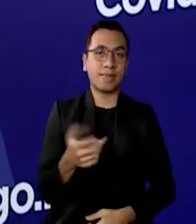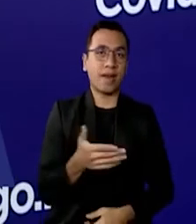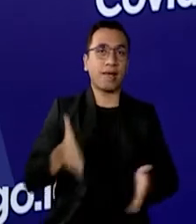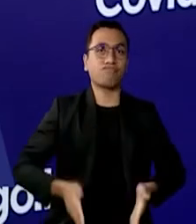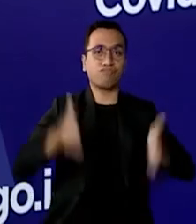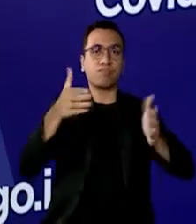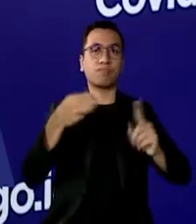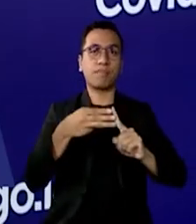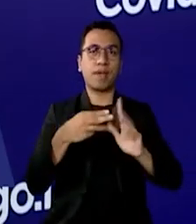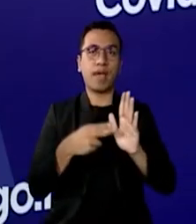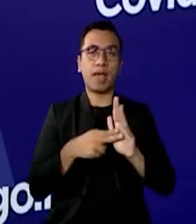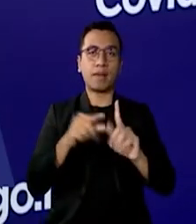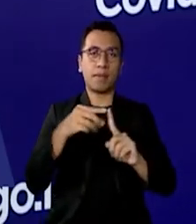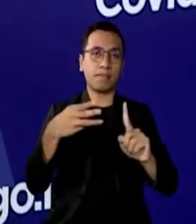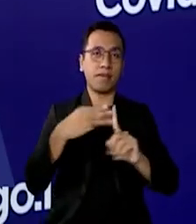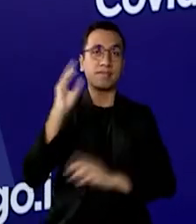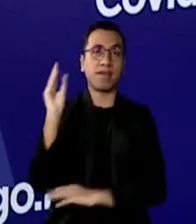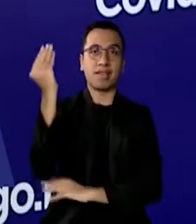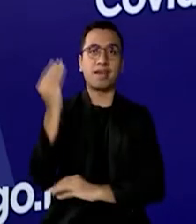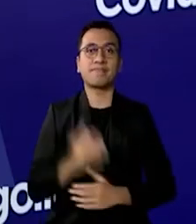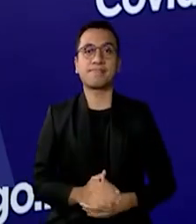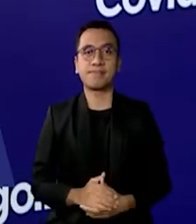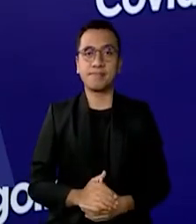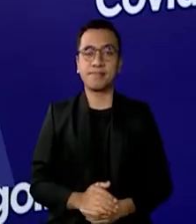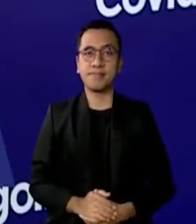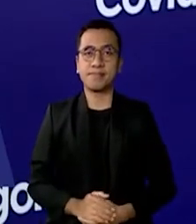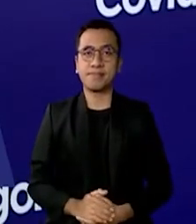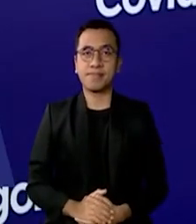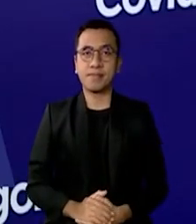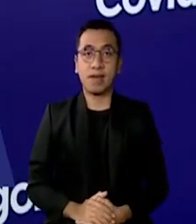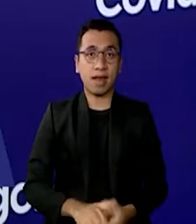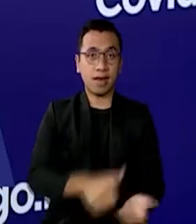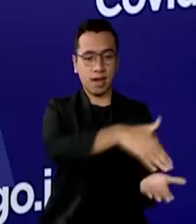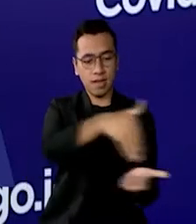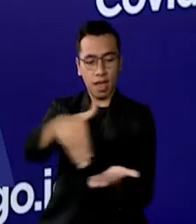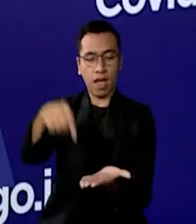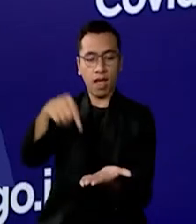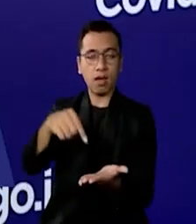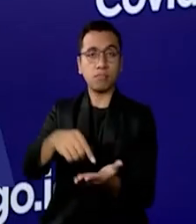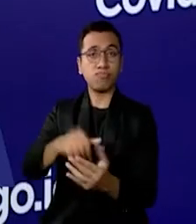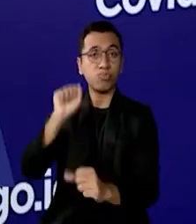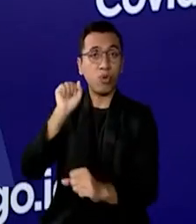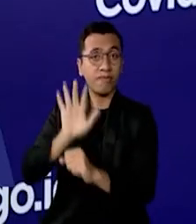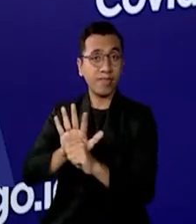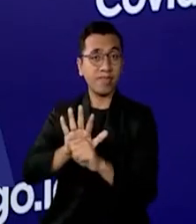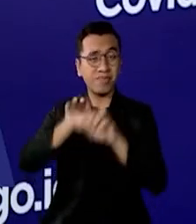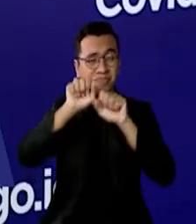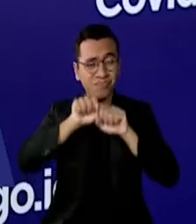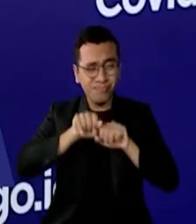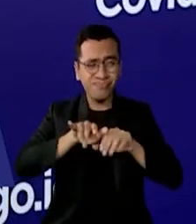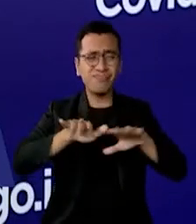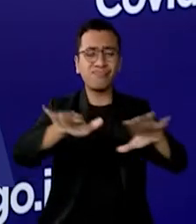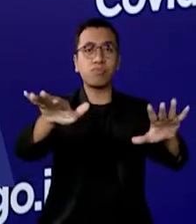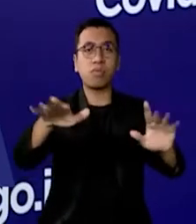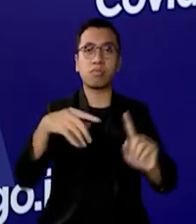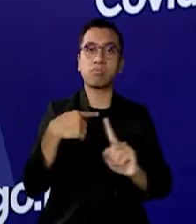19 Graha BNPB Jakarta pemirsa data beberapa hari terakhir menunjukkan tren kasus penyebaran covert 19 di